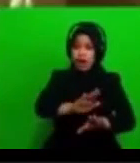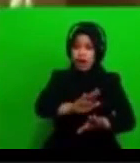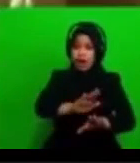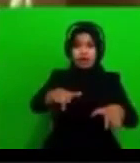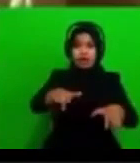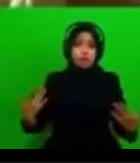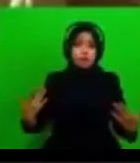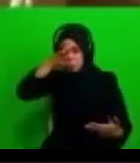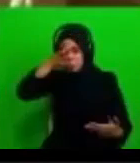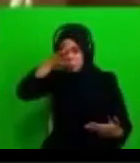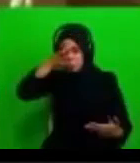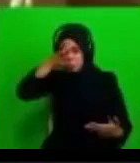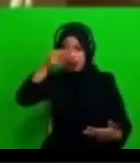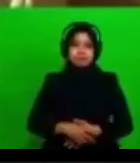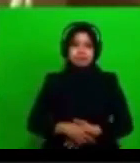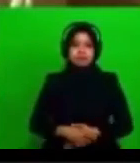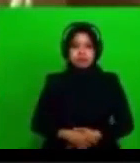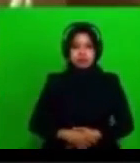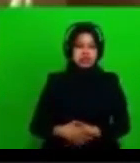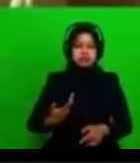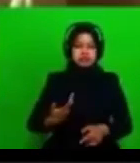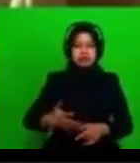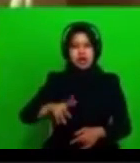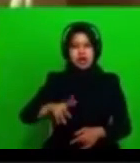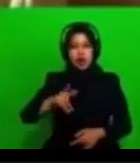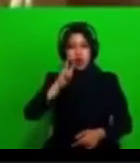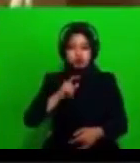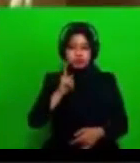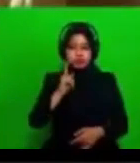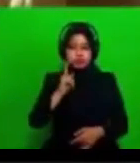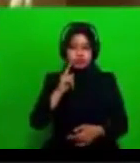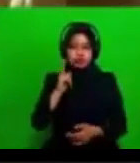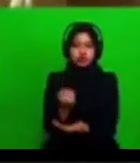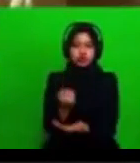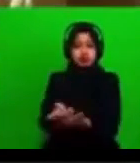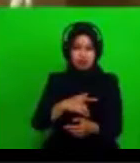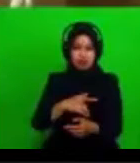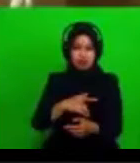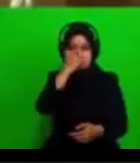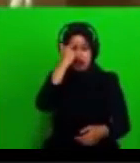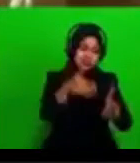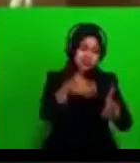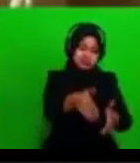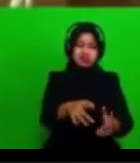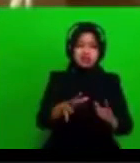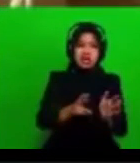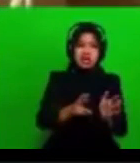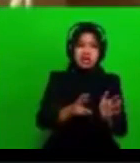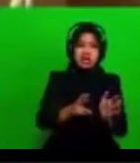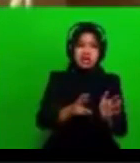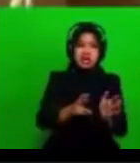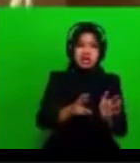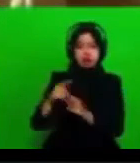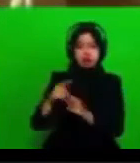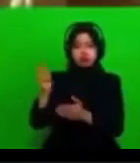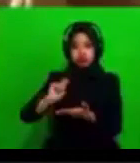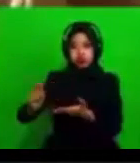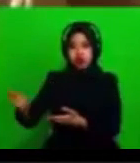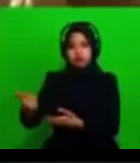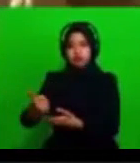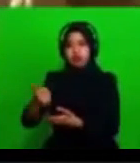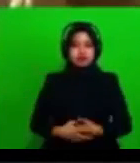anak. Nah, itu yang kadang orang tua itu sering terlalu menuntut anak harus belajar untuk mencapai nilai tinggi